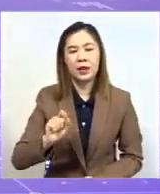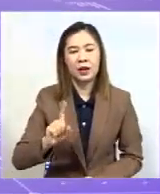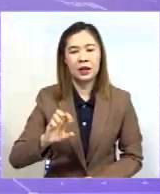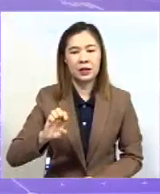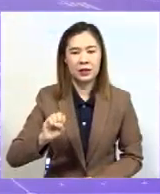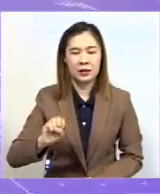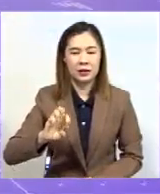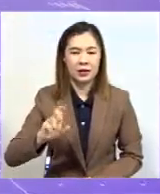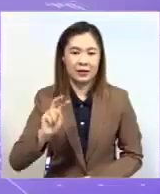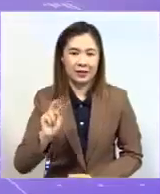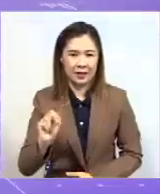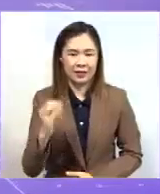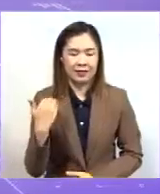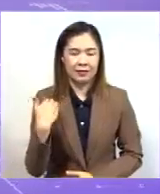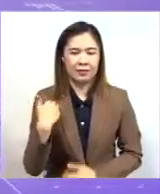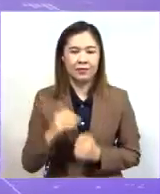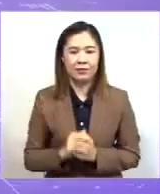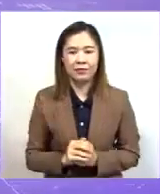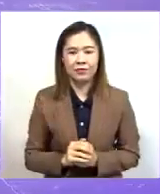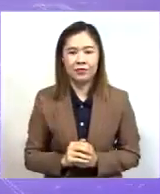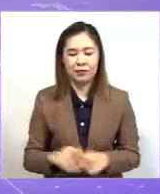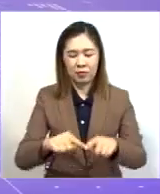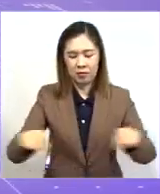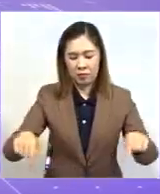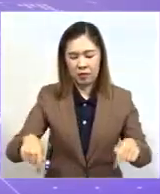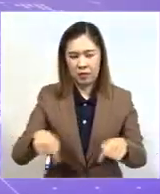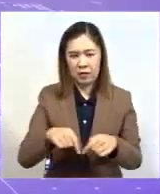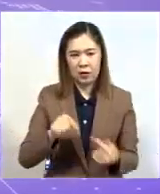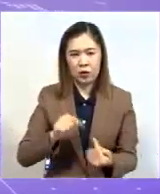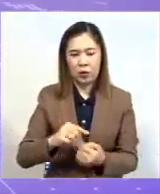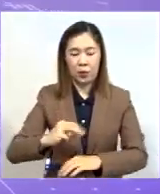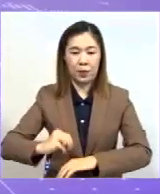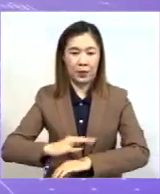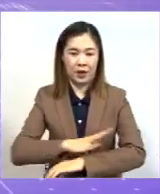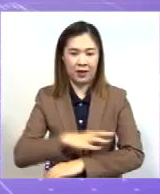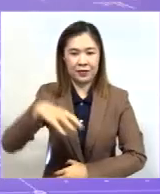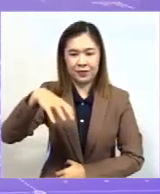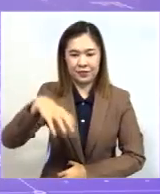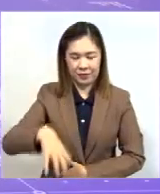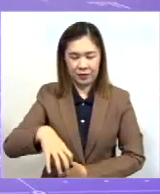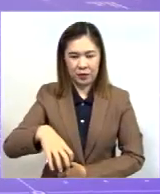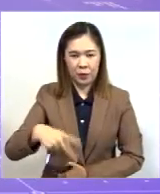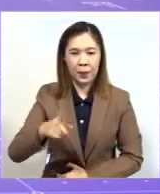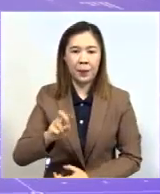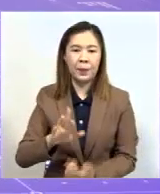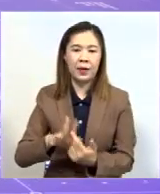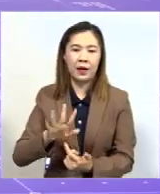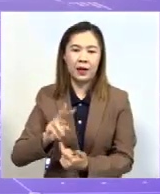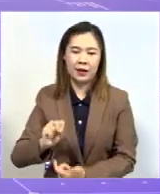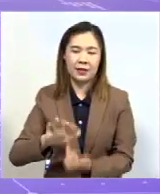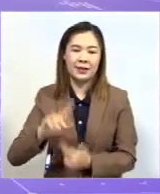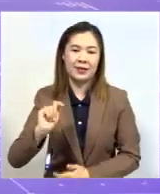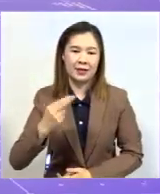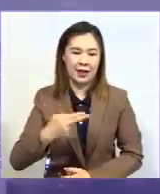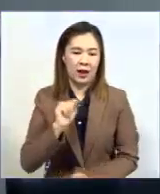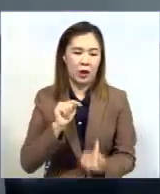อกจากนี้ก็ยังมีการสำรองพื้นที่อย่างเช่นสถาบันมะเร็งแห่งชาติสถาบันประสาทวิทยารวมถึงโรงพยาบาล